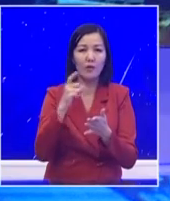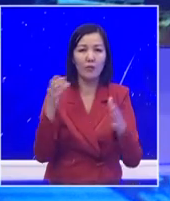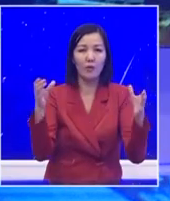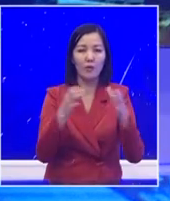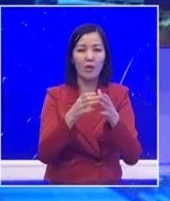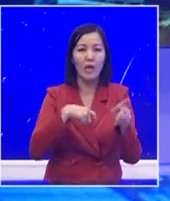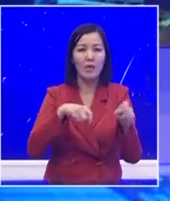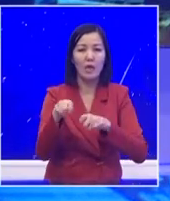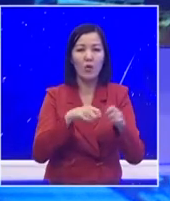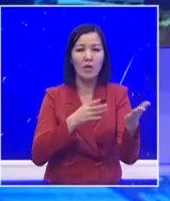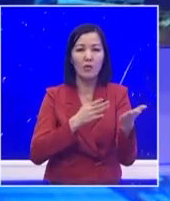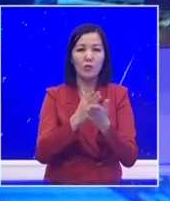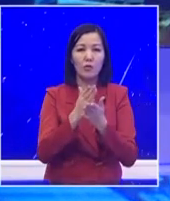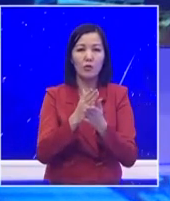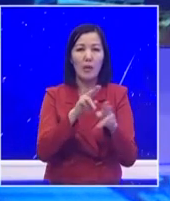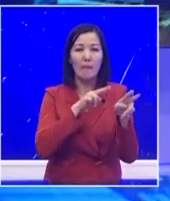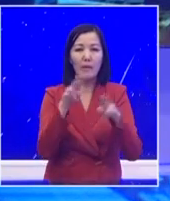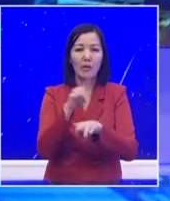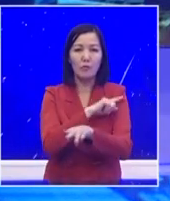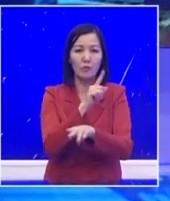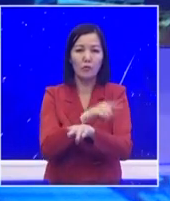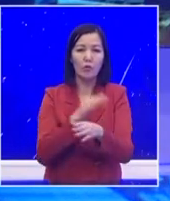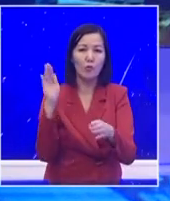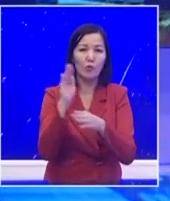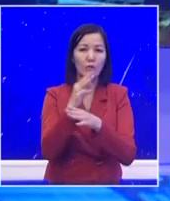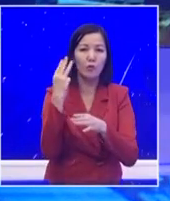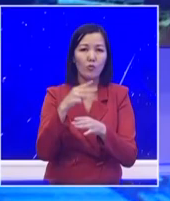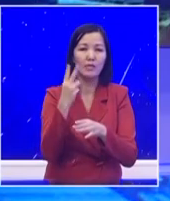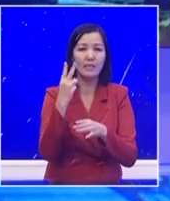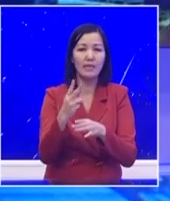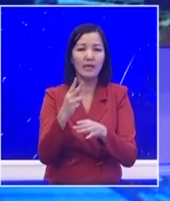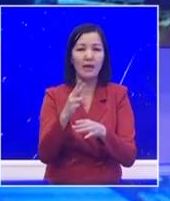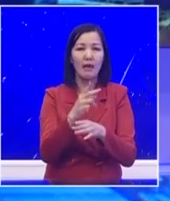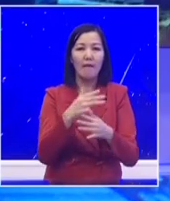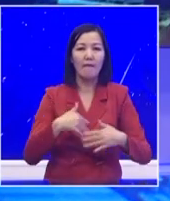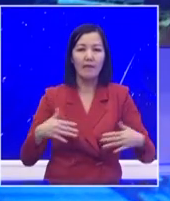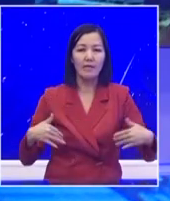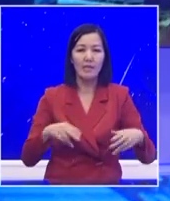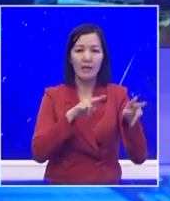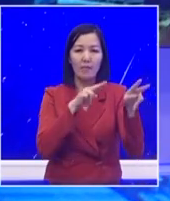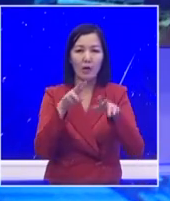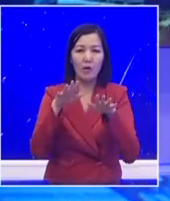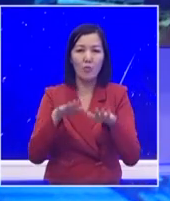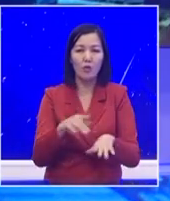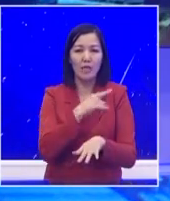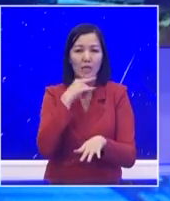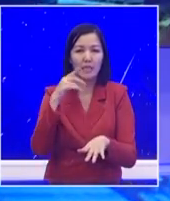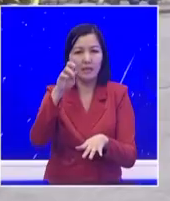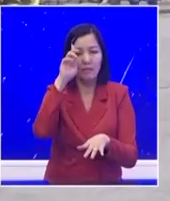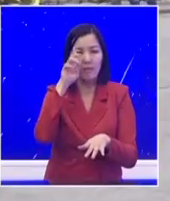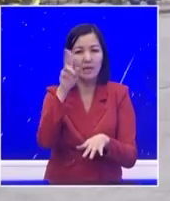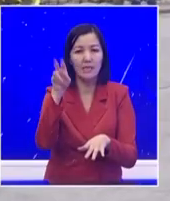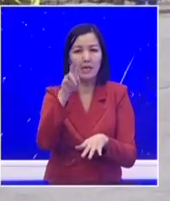елдерінен тауарларды өткізу кезінде бақылауды күшейту үшін қосымша 32 ветеринариялық бақылау бекеті Ресей Федерациясы және